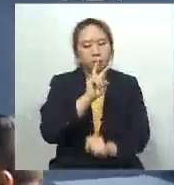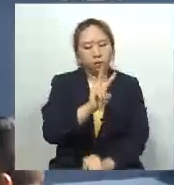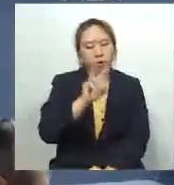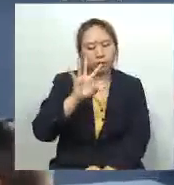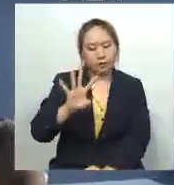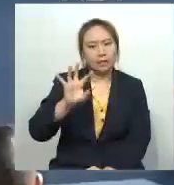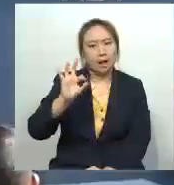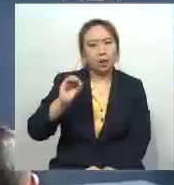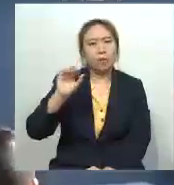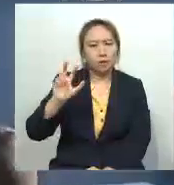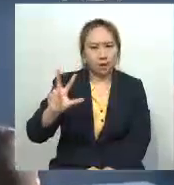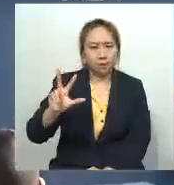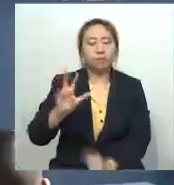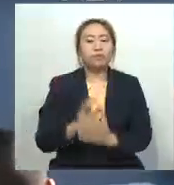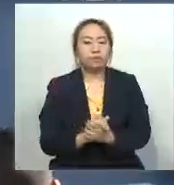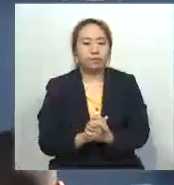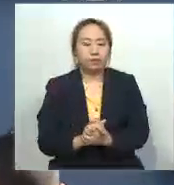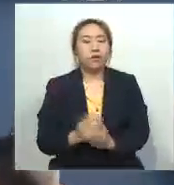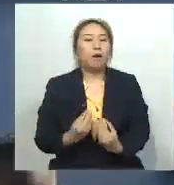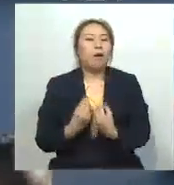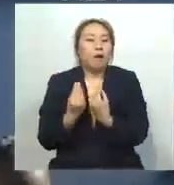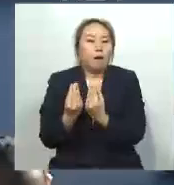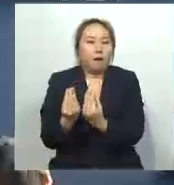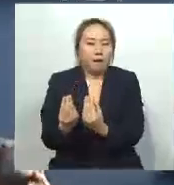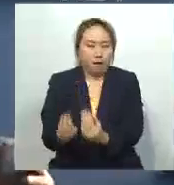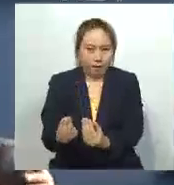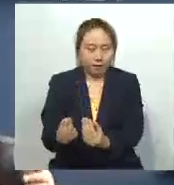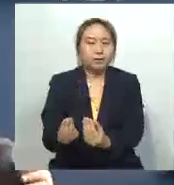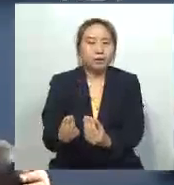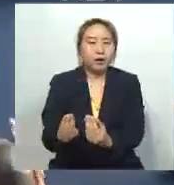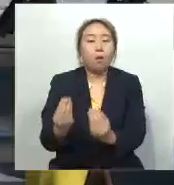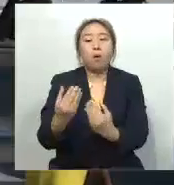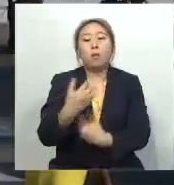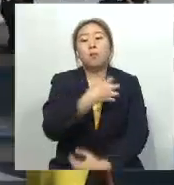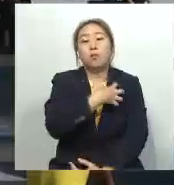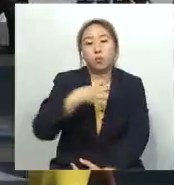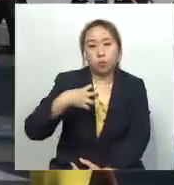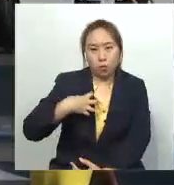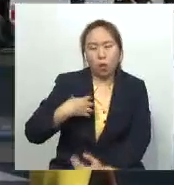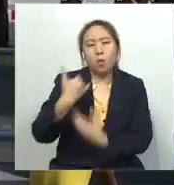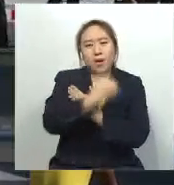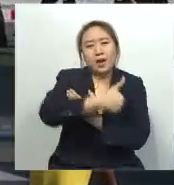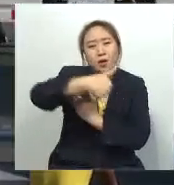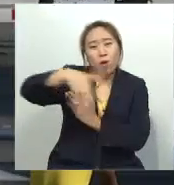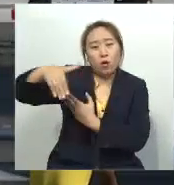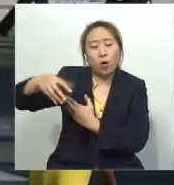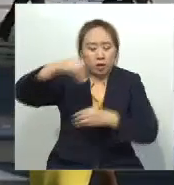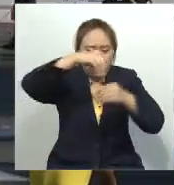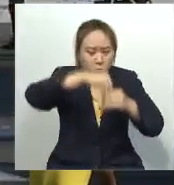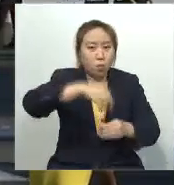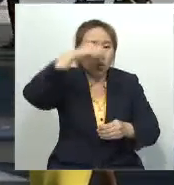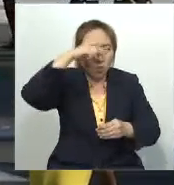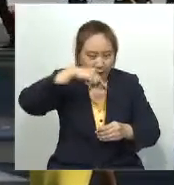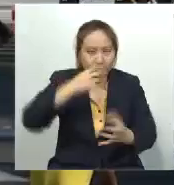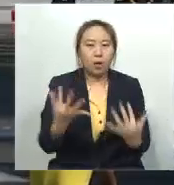ช2493ซึ่งได้พระราชทานพระบรมราชานุญาตให้คณะทูตานุทูตต่างประเทศประจำประเทศไทยร่ว